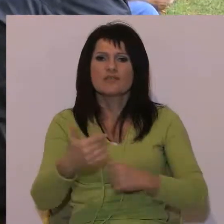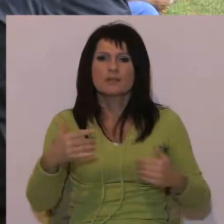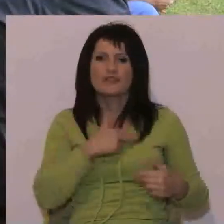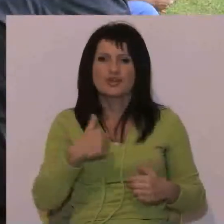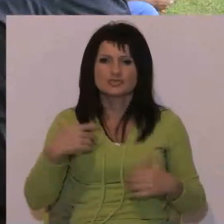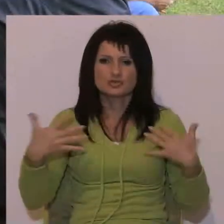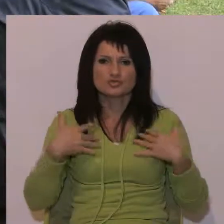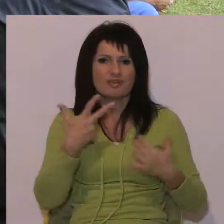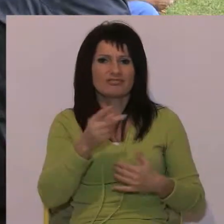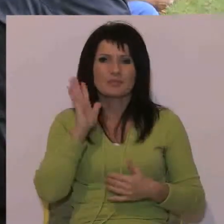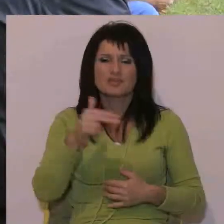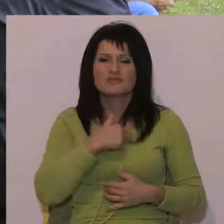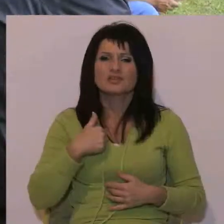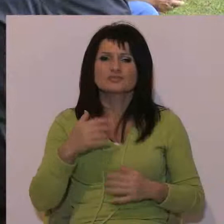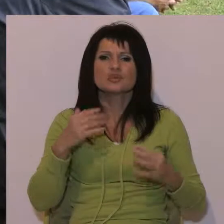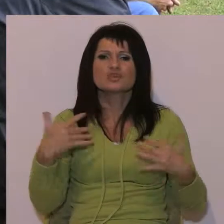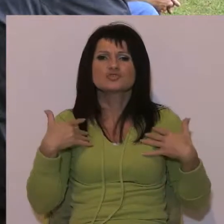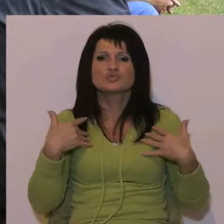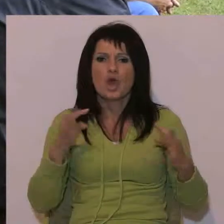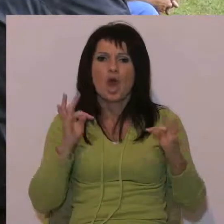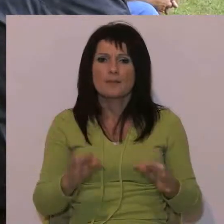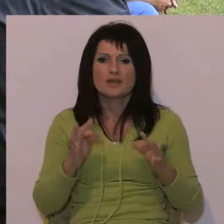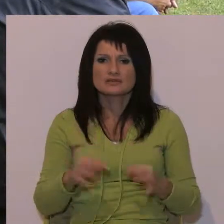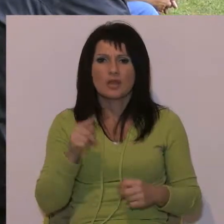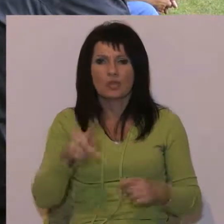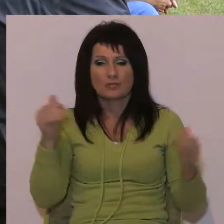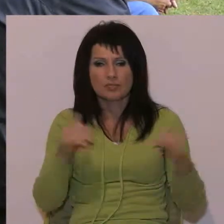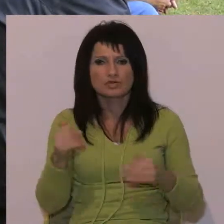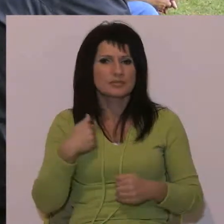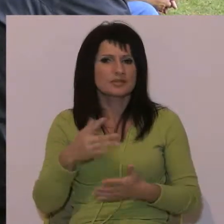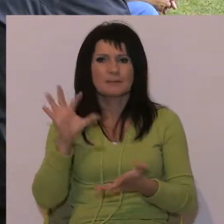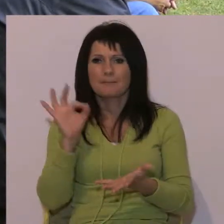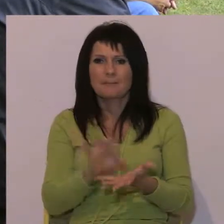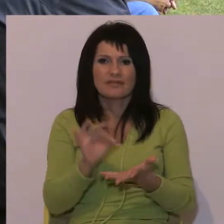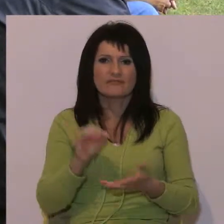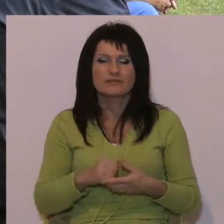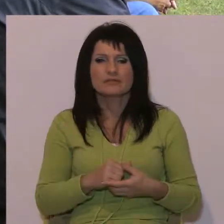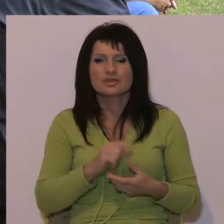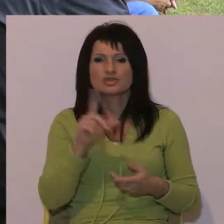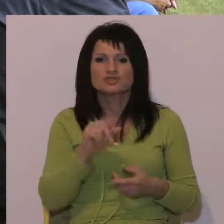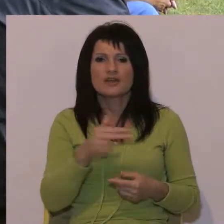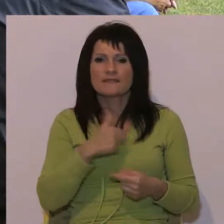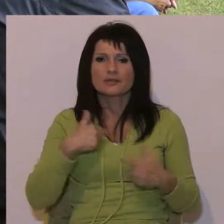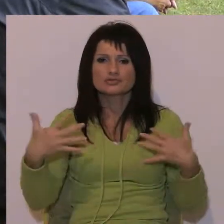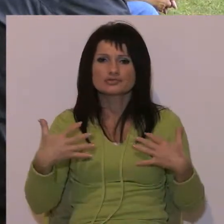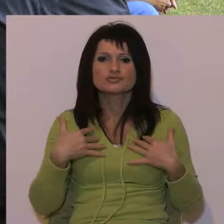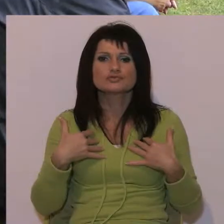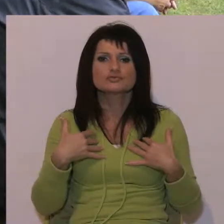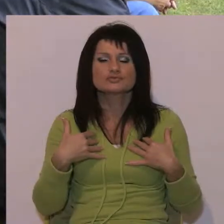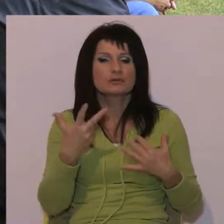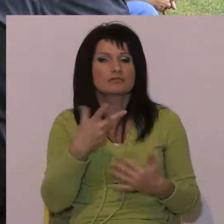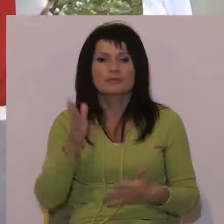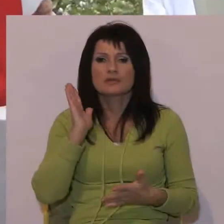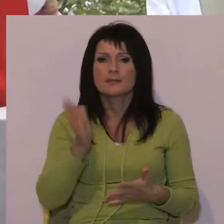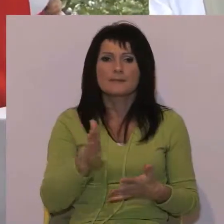nie będzie w naszym życiu obecny, to możemy być pewni, że nasze życie nie